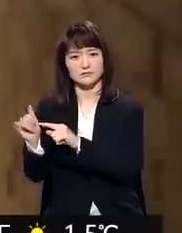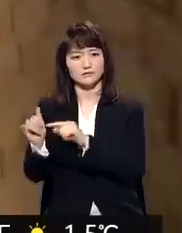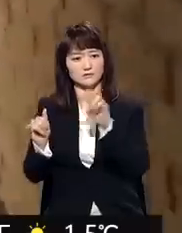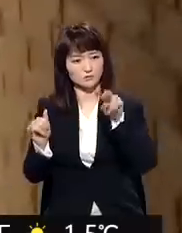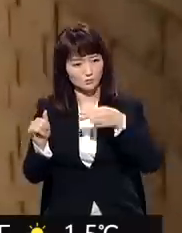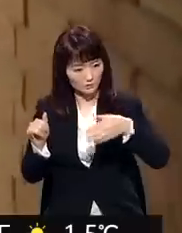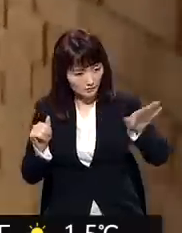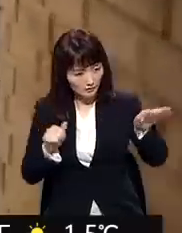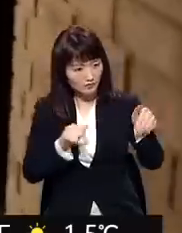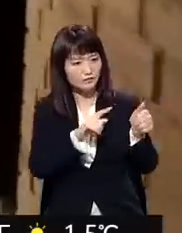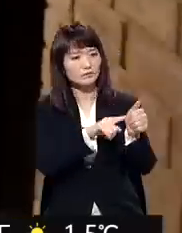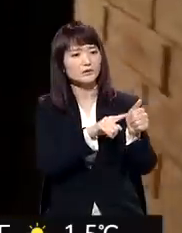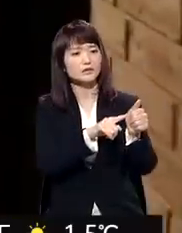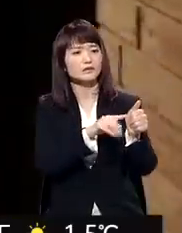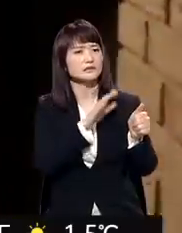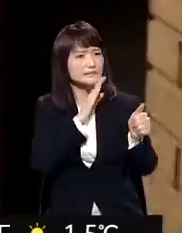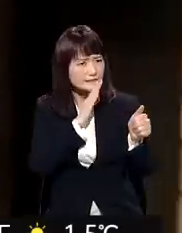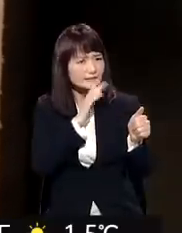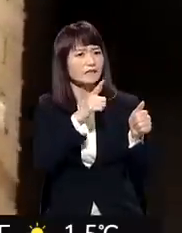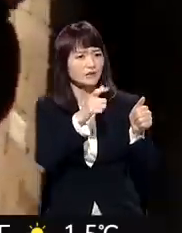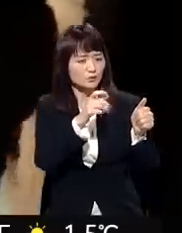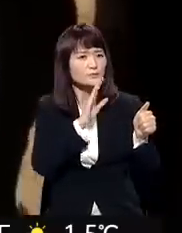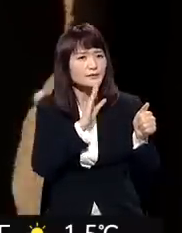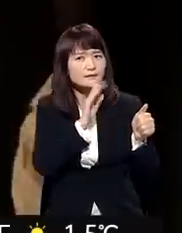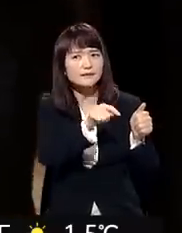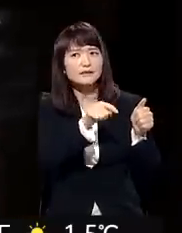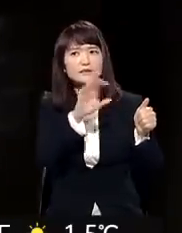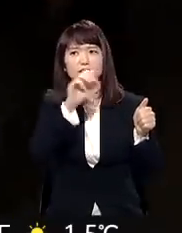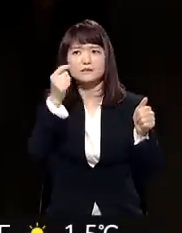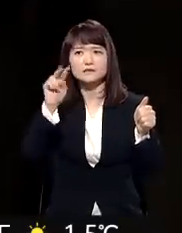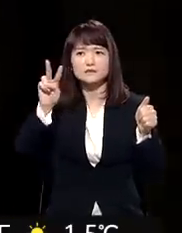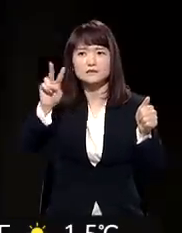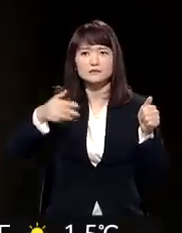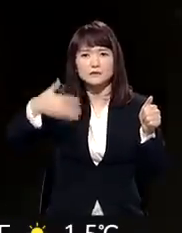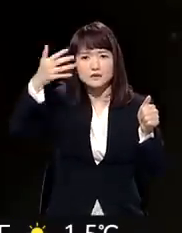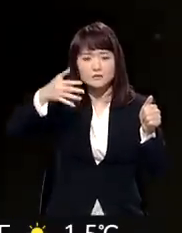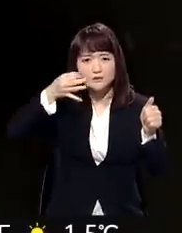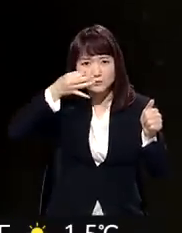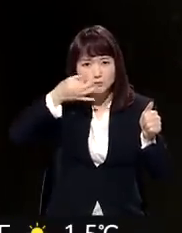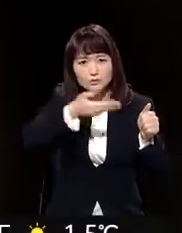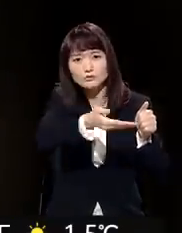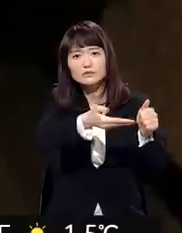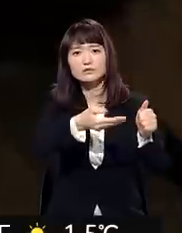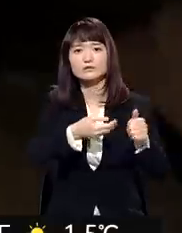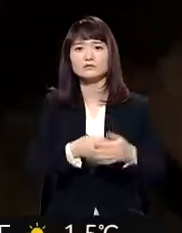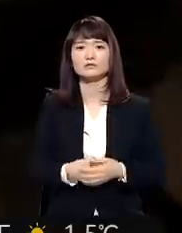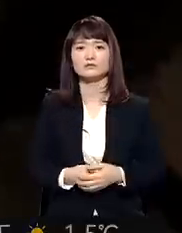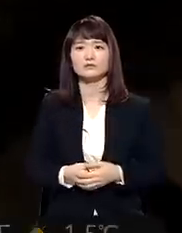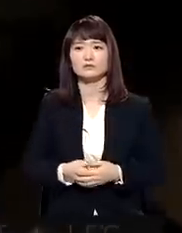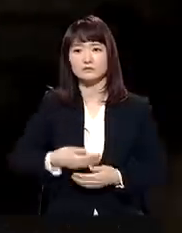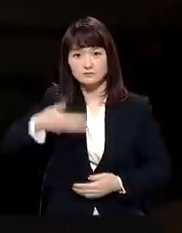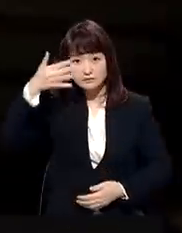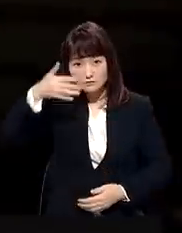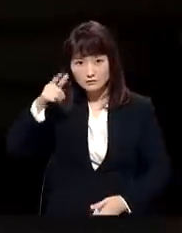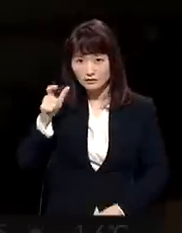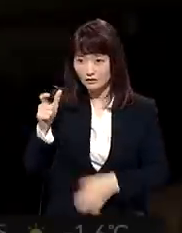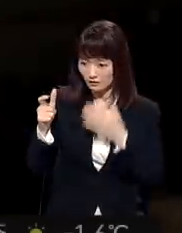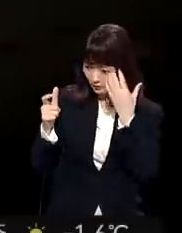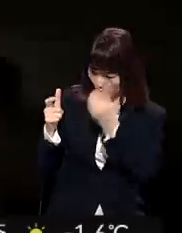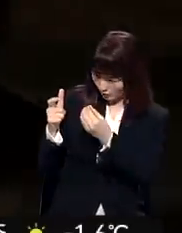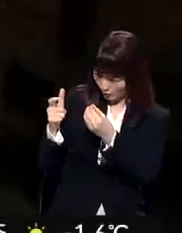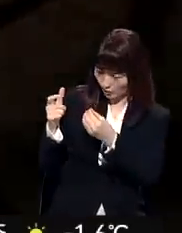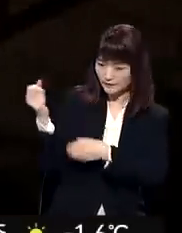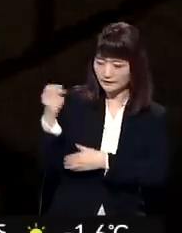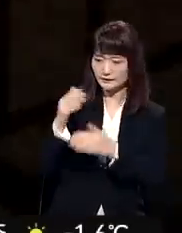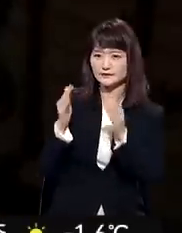그거 분명 총이었다 이렇게 이야기를 했습니다 CCTV 영상에 찍힌 아이 모습도 보여줬는데 경찰은 영상 속에 총을 보고는 다시